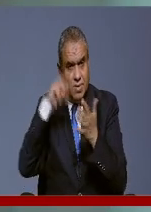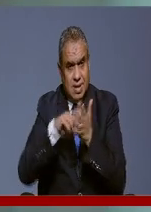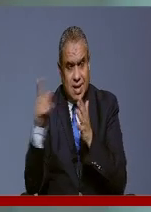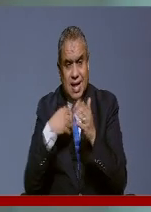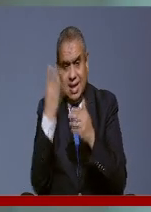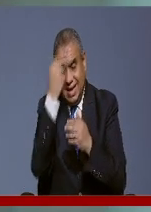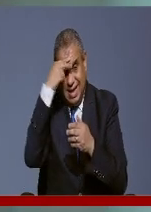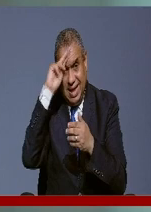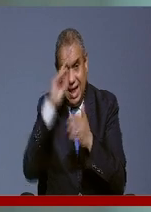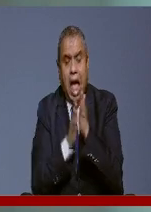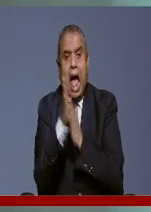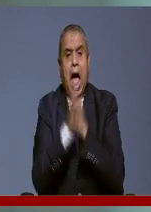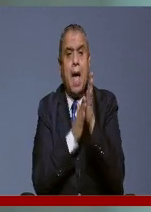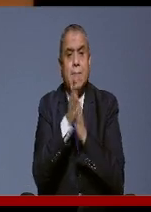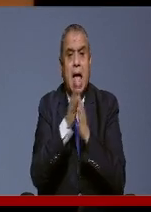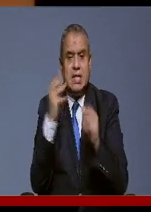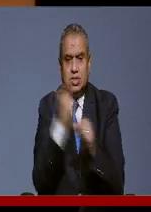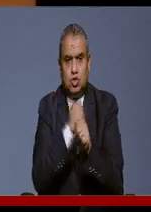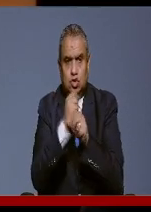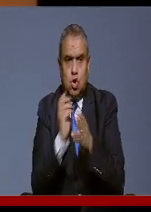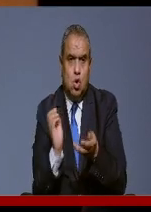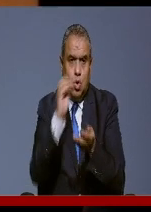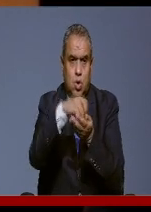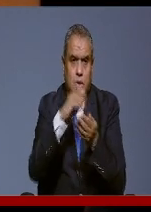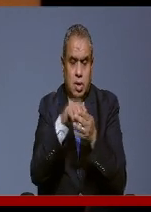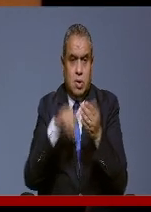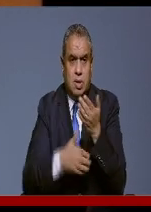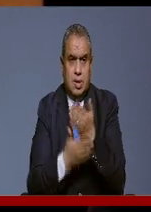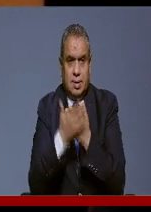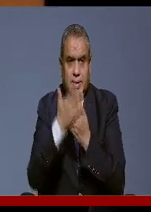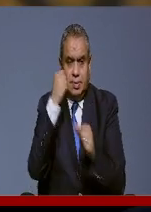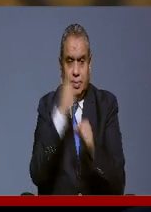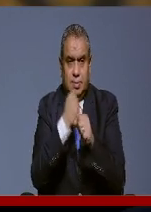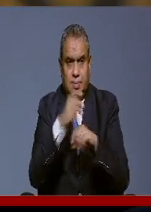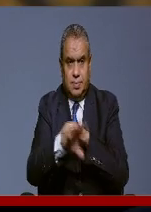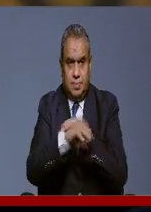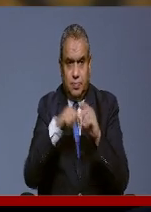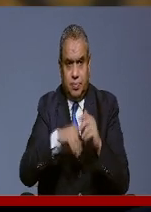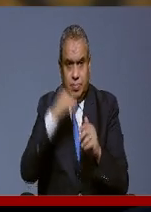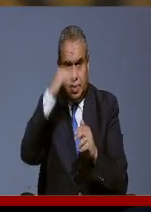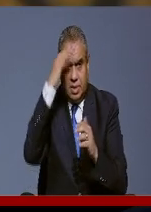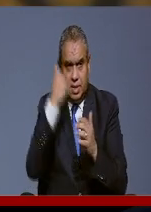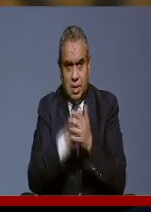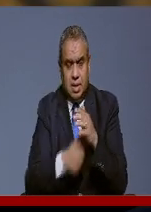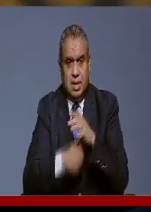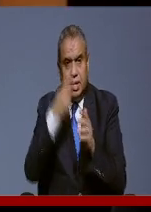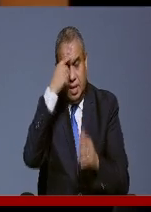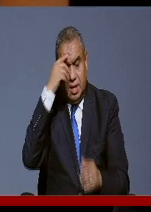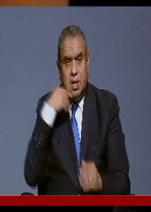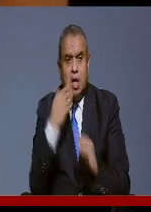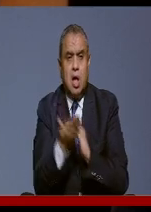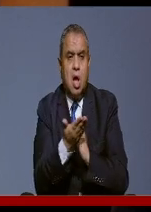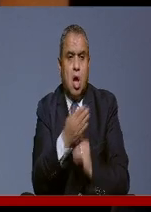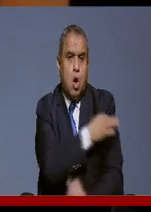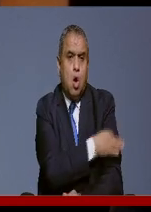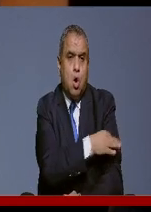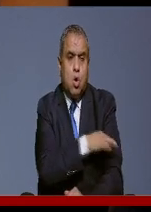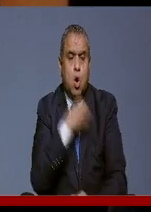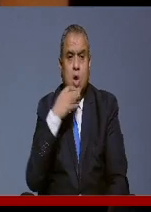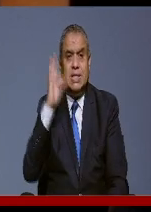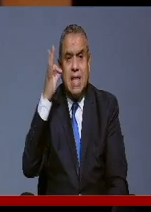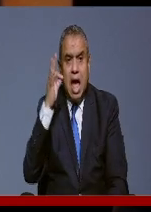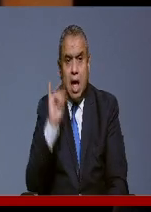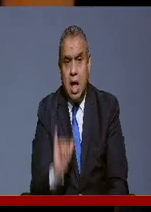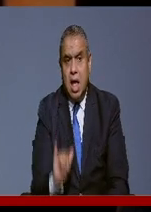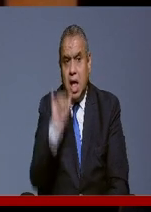بيتنقل لاي حد بيشتغل معاهم محفزات كتيره ابتدت تنزل زي الرخصه الذهبيه زي الاعفاء الضريبي